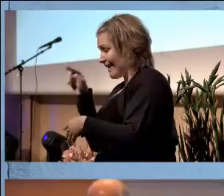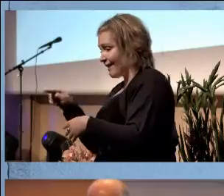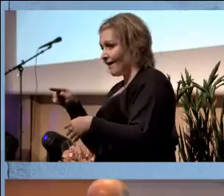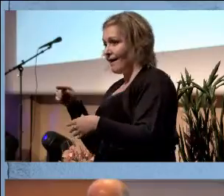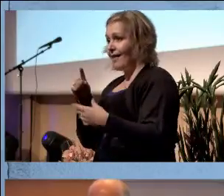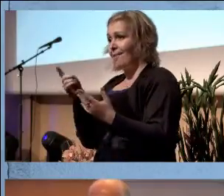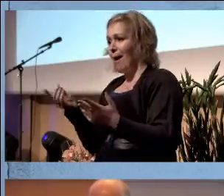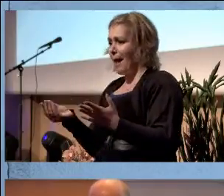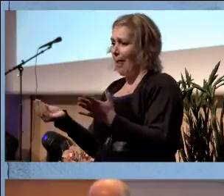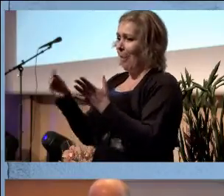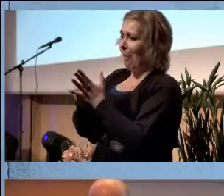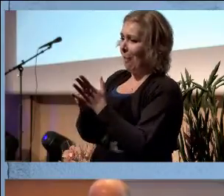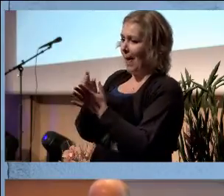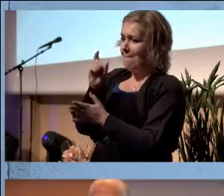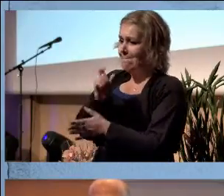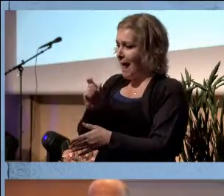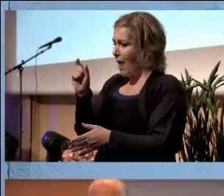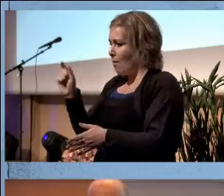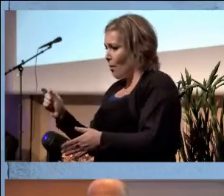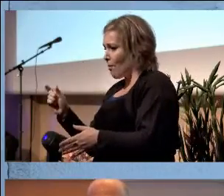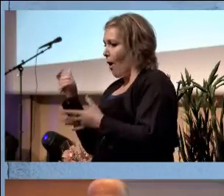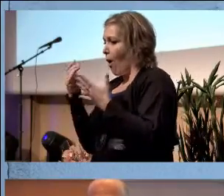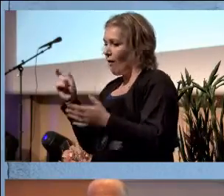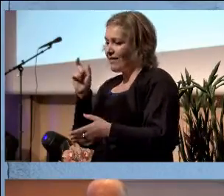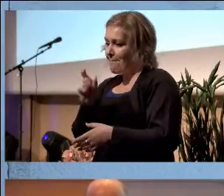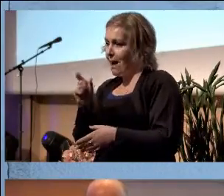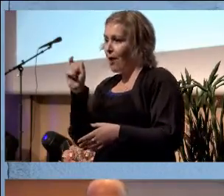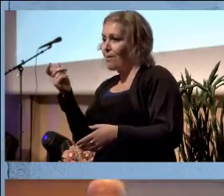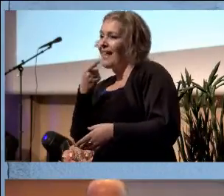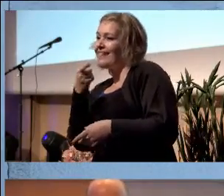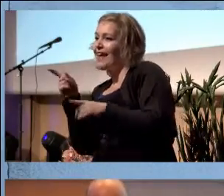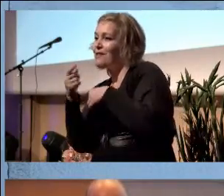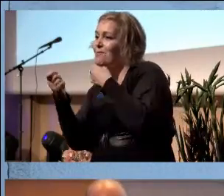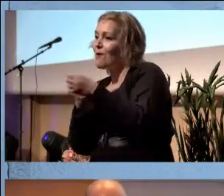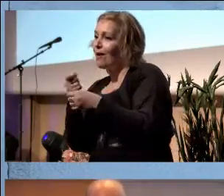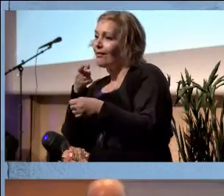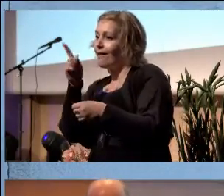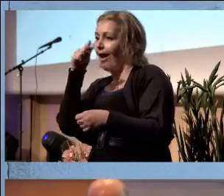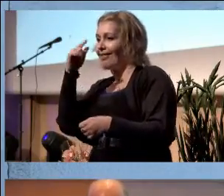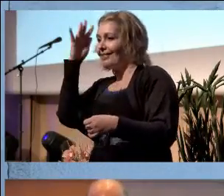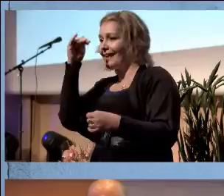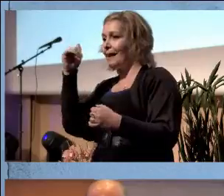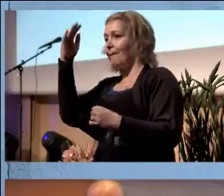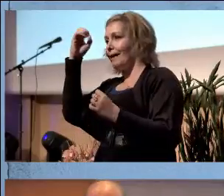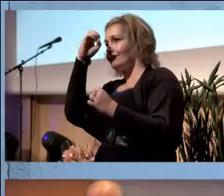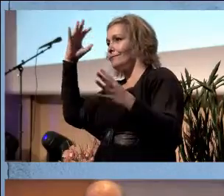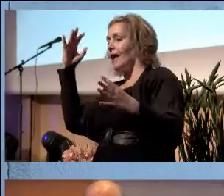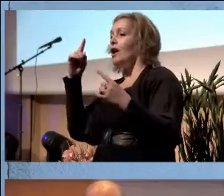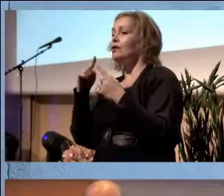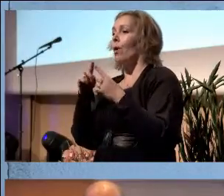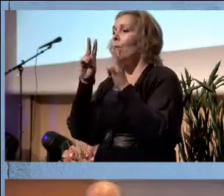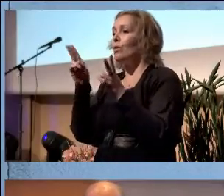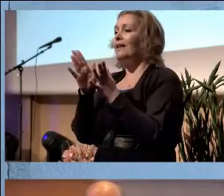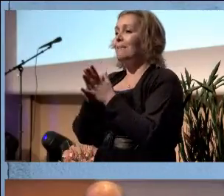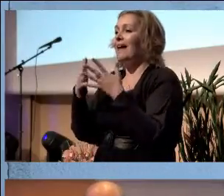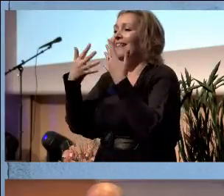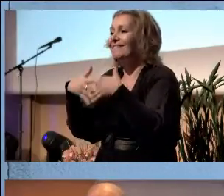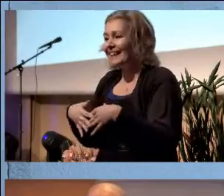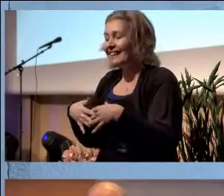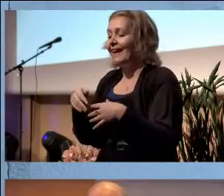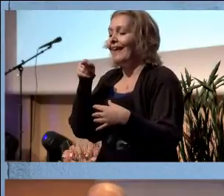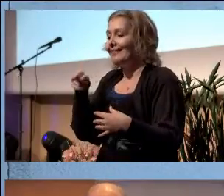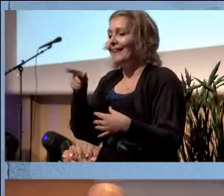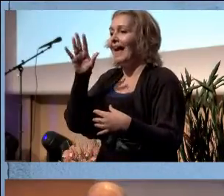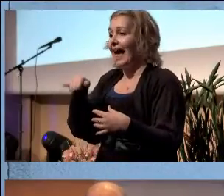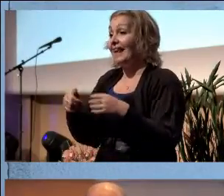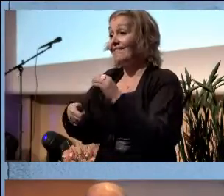Det er bare å legge inn noen mellomrom, og ofte er mellomrommene det, er det som gjør at vi greier å tenke litt mer. Så brukermedvirkning